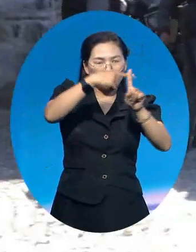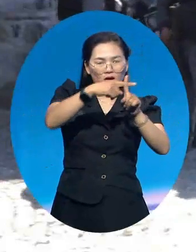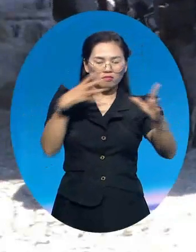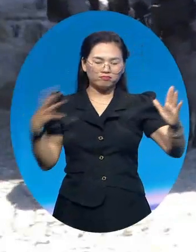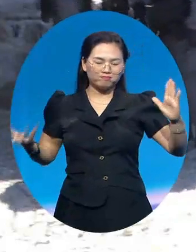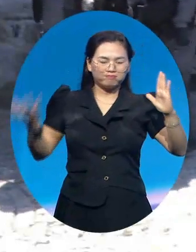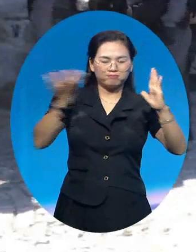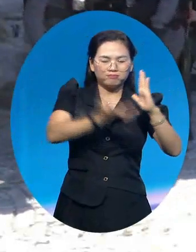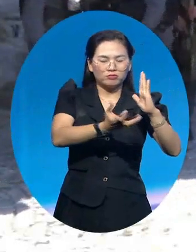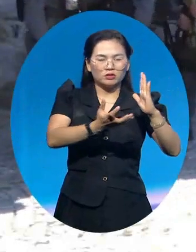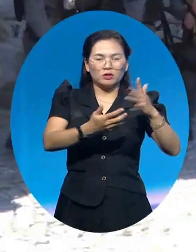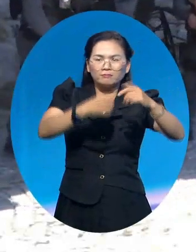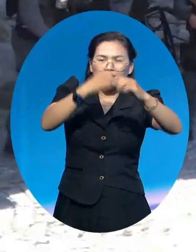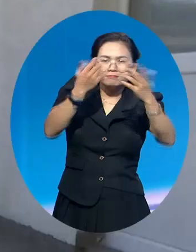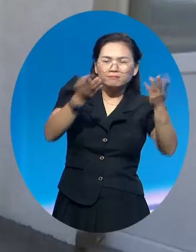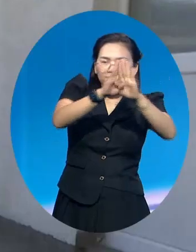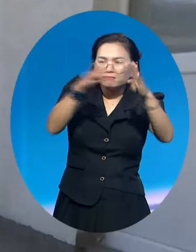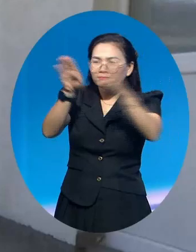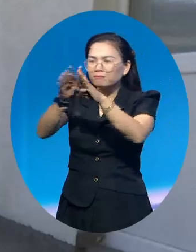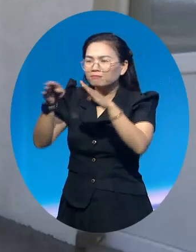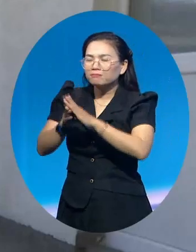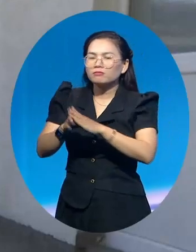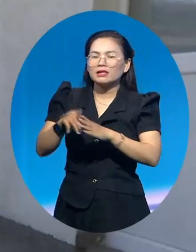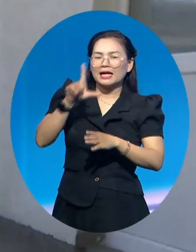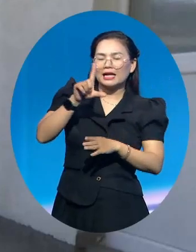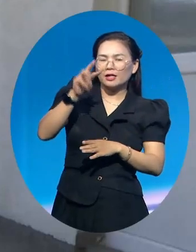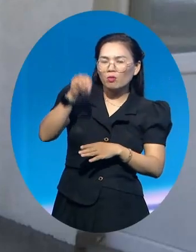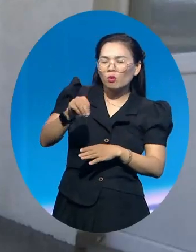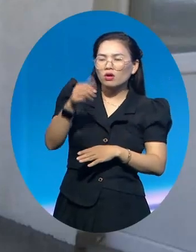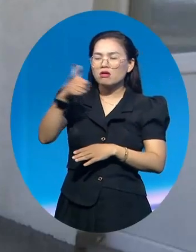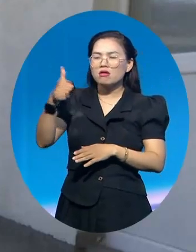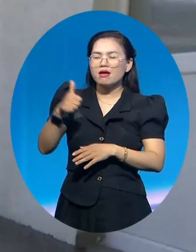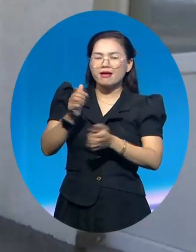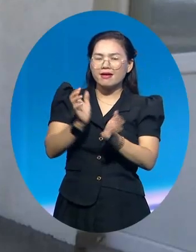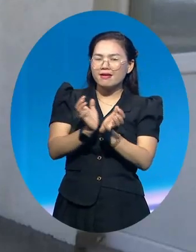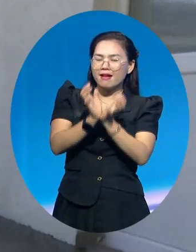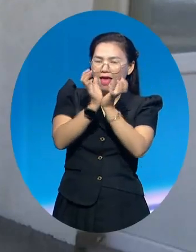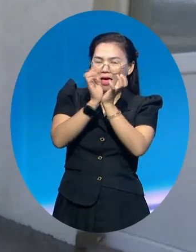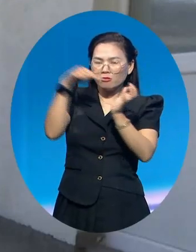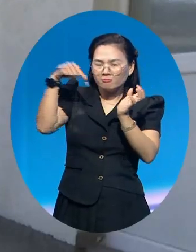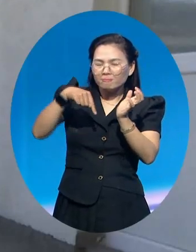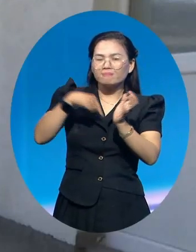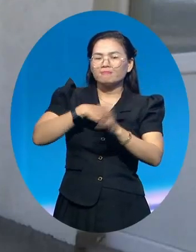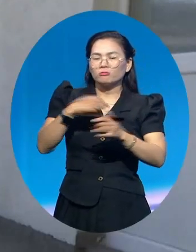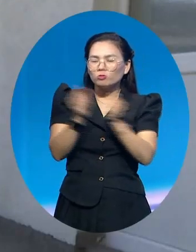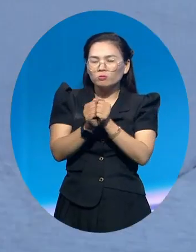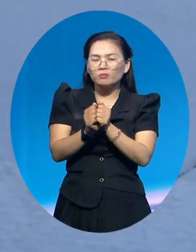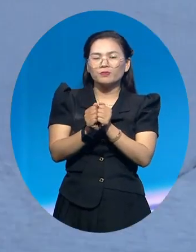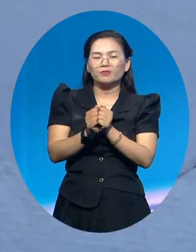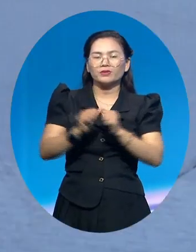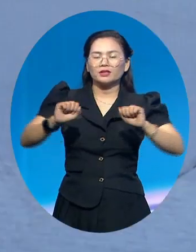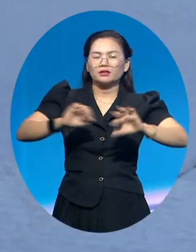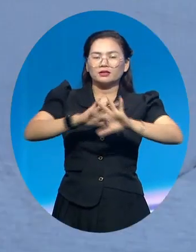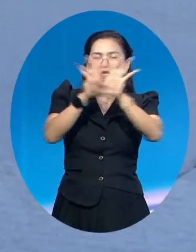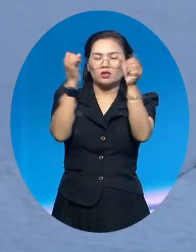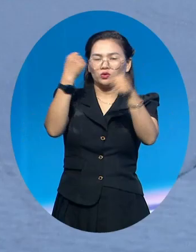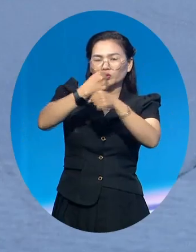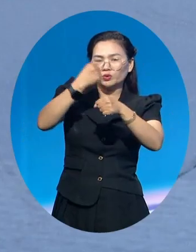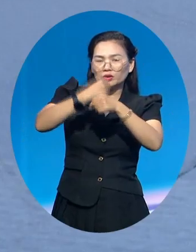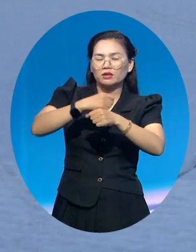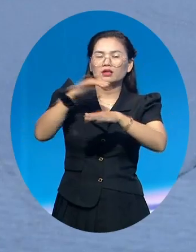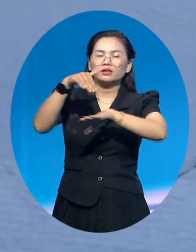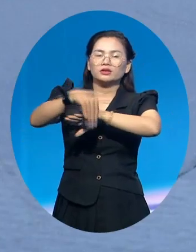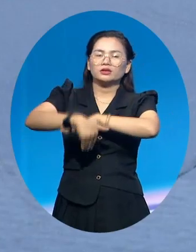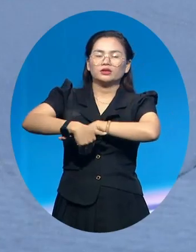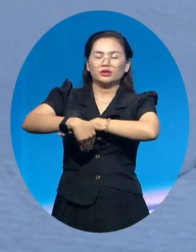Serbia và cố thủ bên trong cùng với các linh mục và người đi lễ. Cuộc giao tranh bắt đầu vào lúc rạng sáng Chủ nhật và kéo dài tới